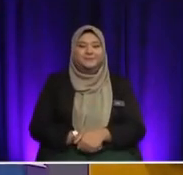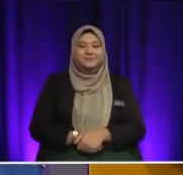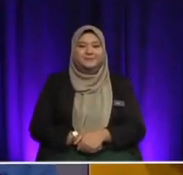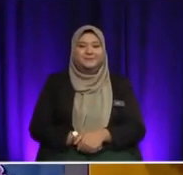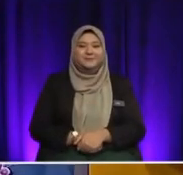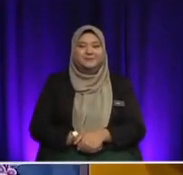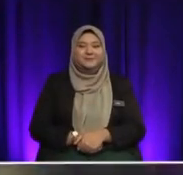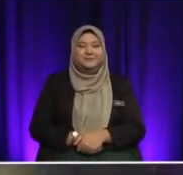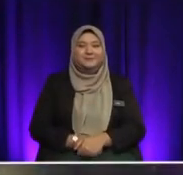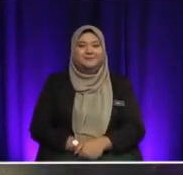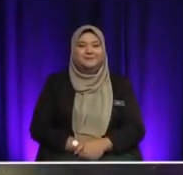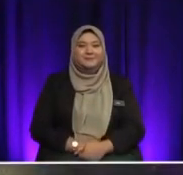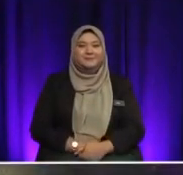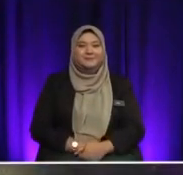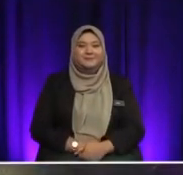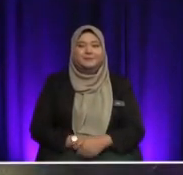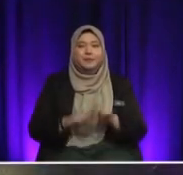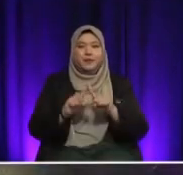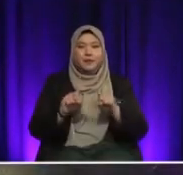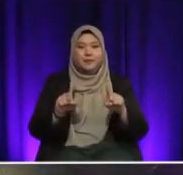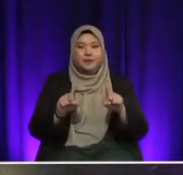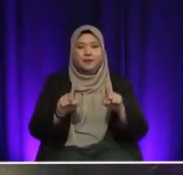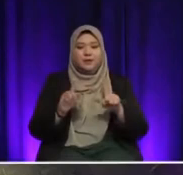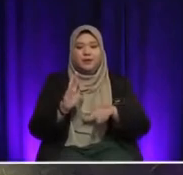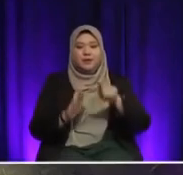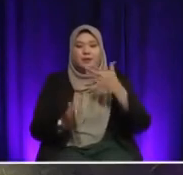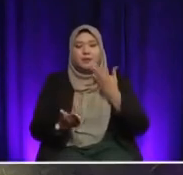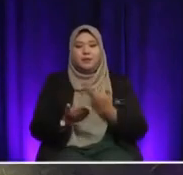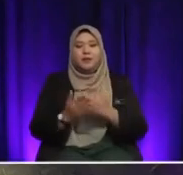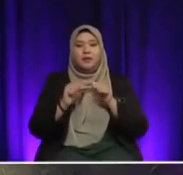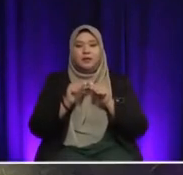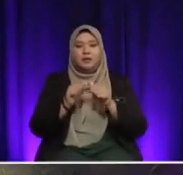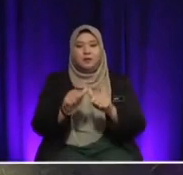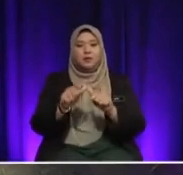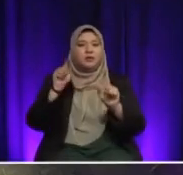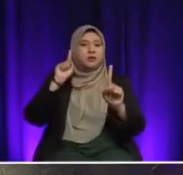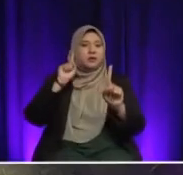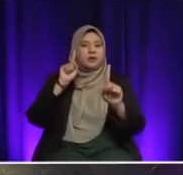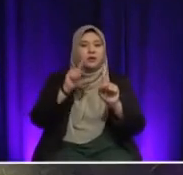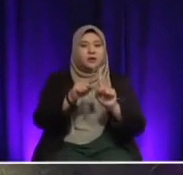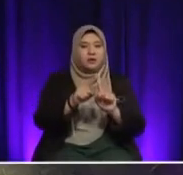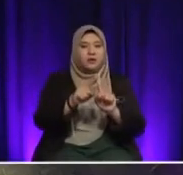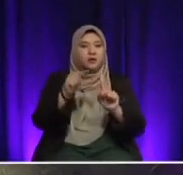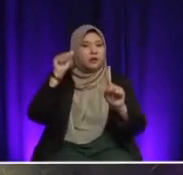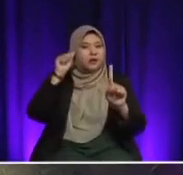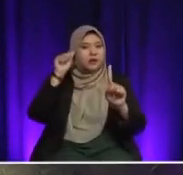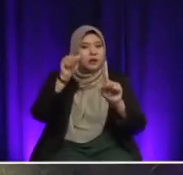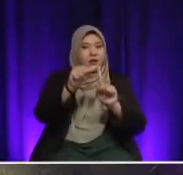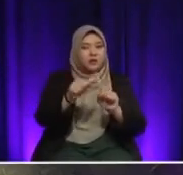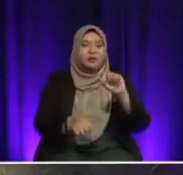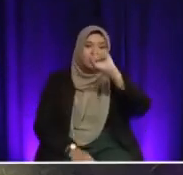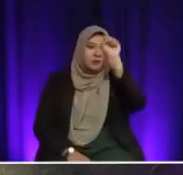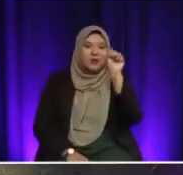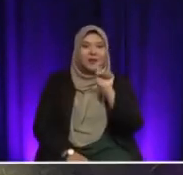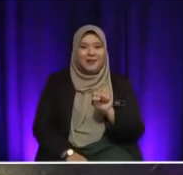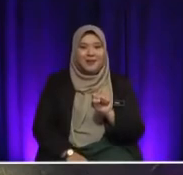situ, kita nak memaksimumkan jumlah markah yang didapati untuk membantu murid-murid di dalam peperiksaan kan, cikgu kan? Betul. Baiklah,